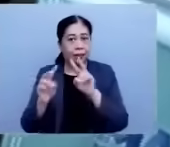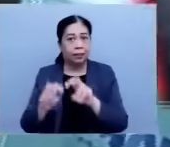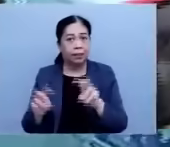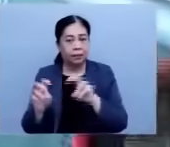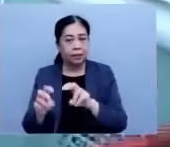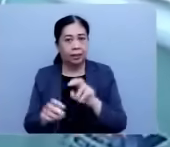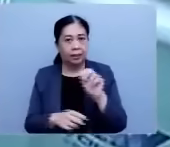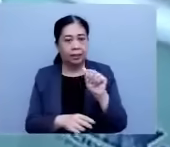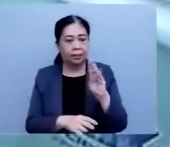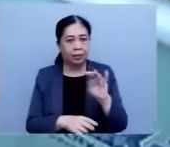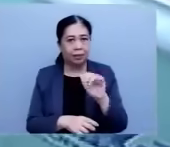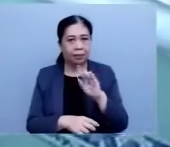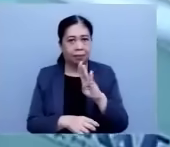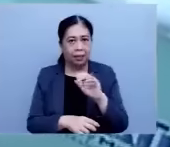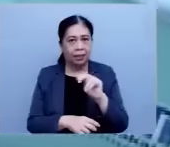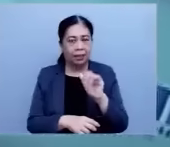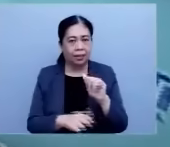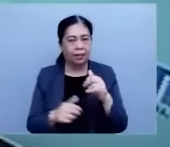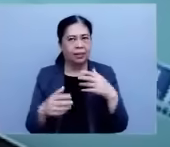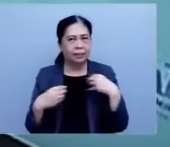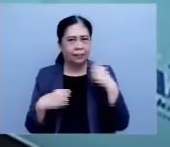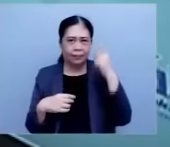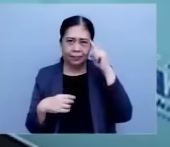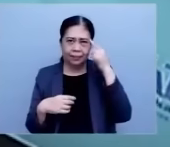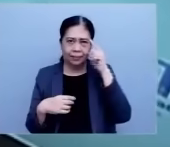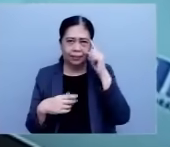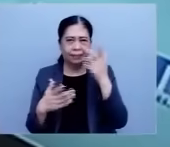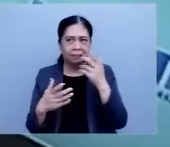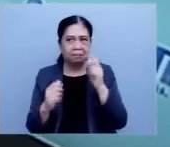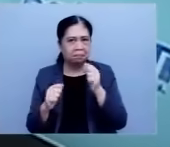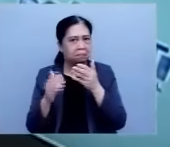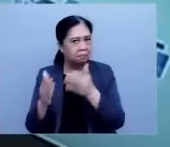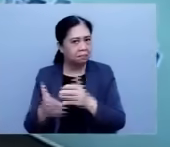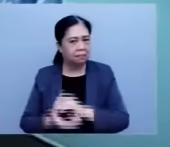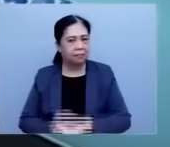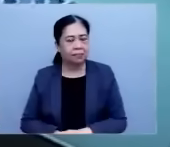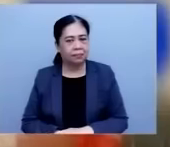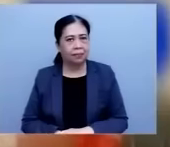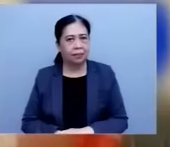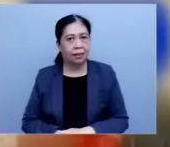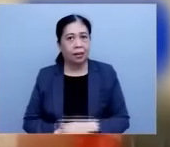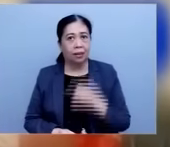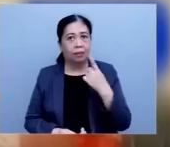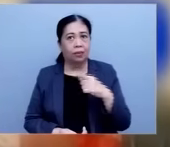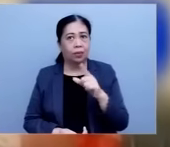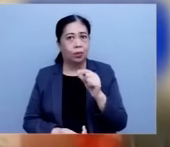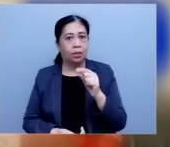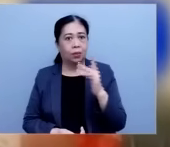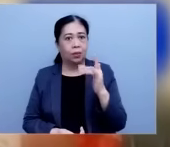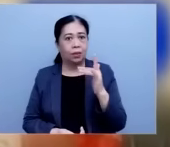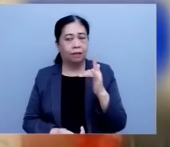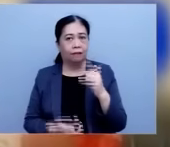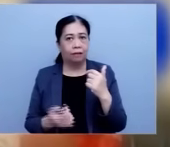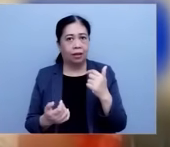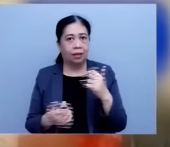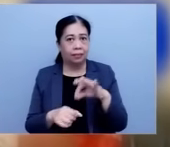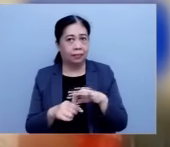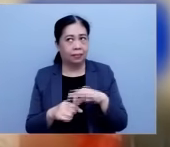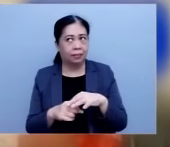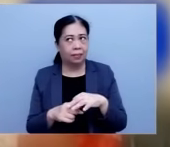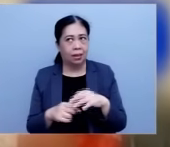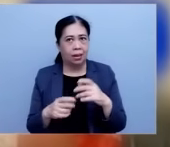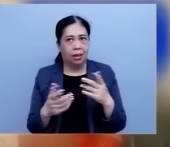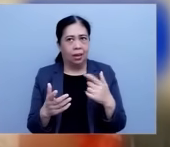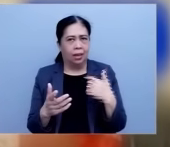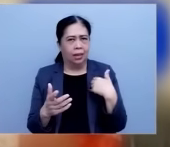sa payag ng ito, inamin niyang isa ito sa kanyang pinag-iisipan. As far as 2025 is concerned,